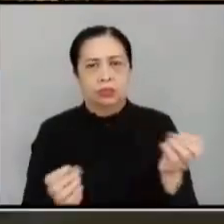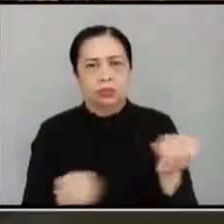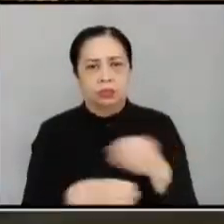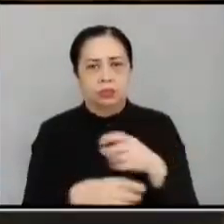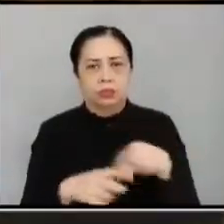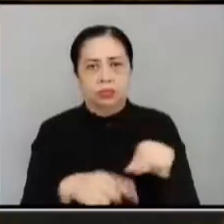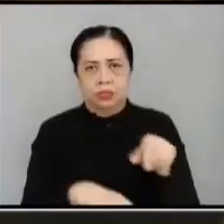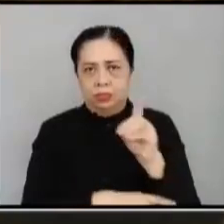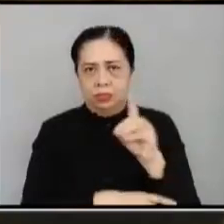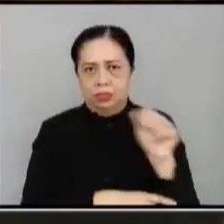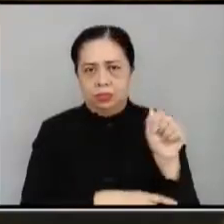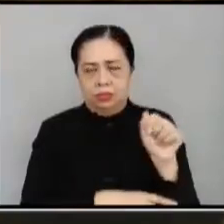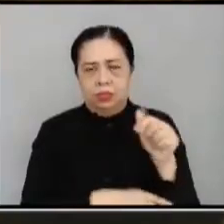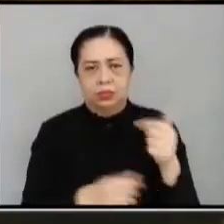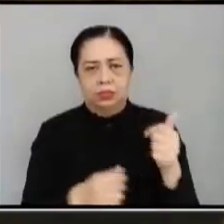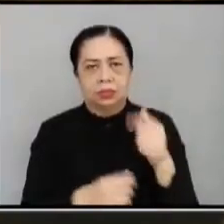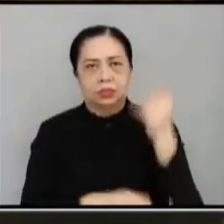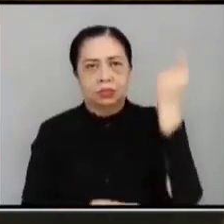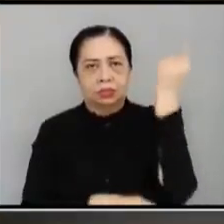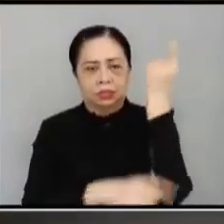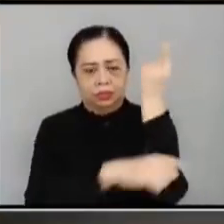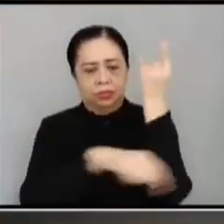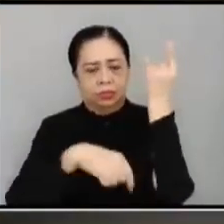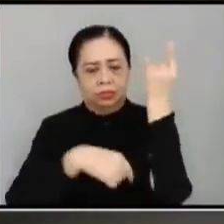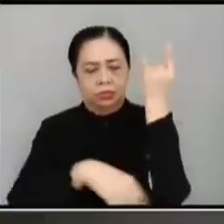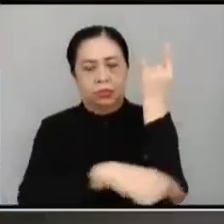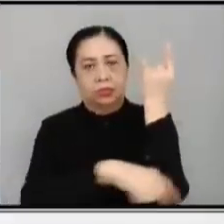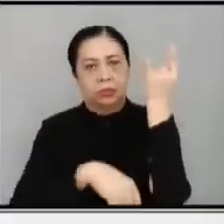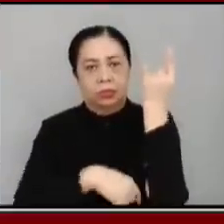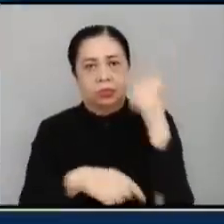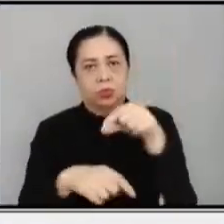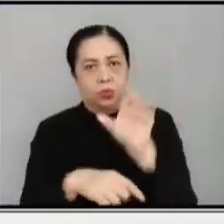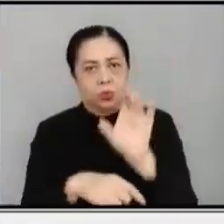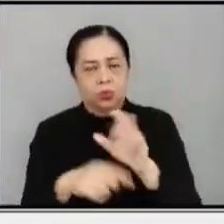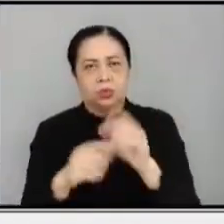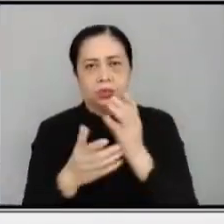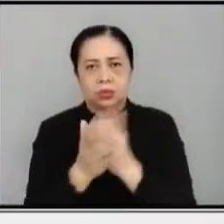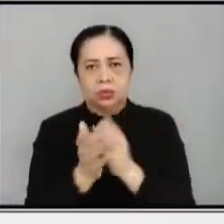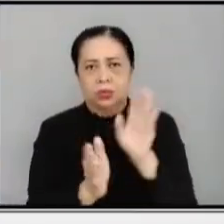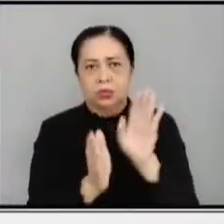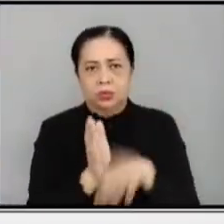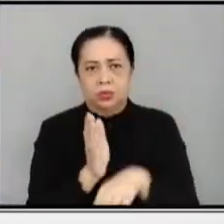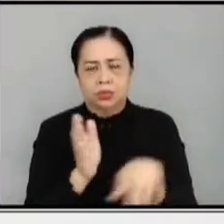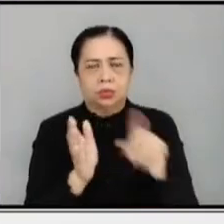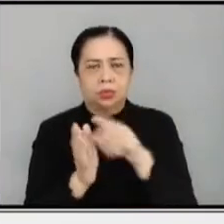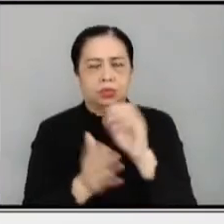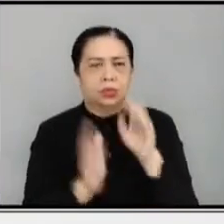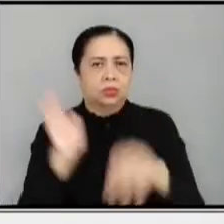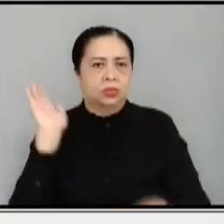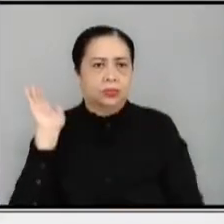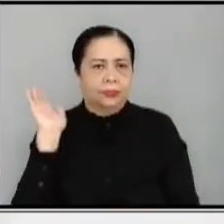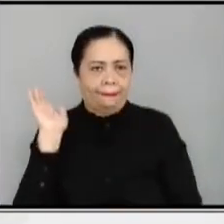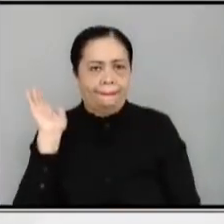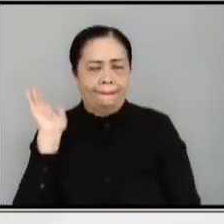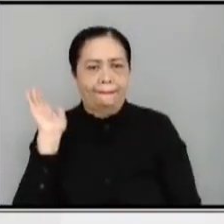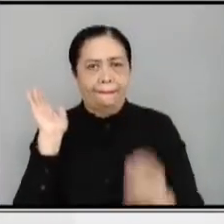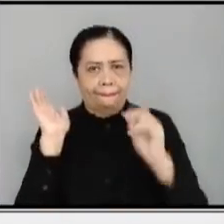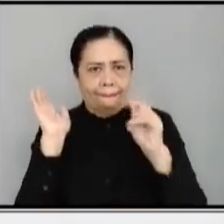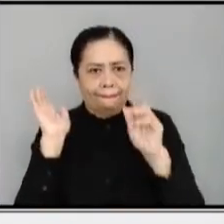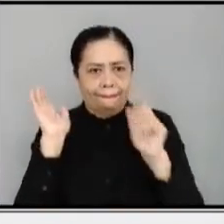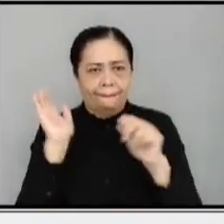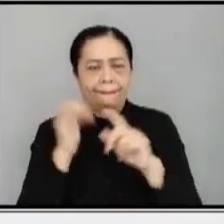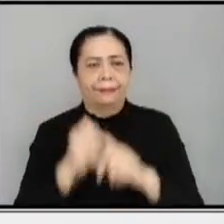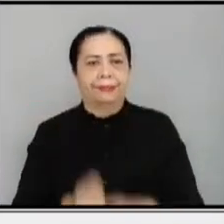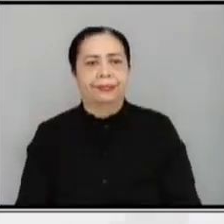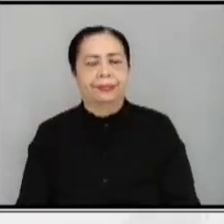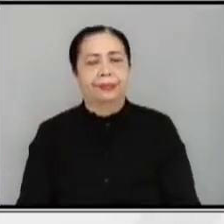Agriculture sa Elliptical Road, Quezon City. Ilan sa mga lowland vegetables na mabibili dito ay ang okra, 70 pesos per